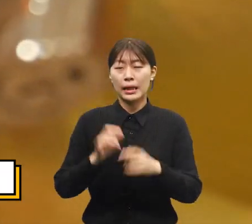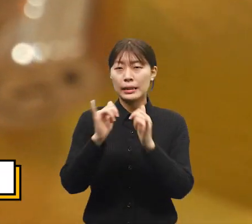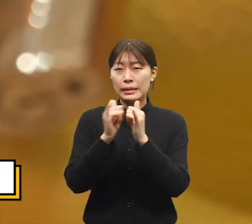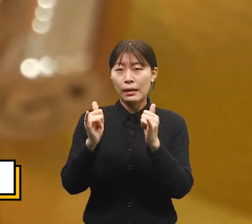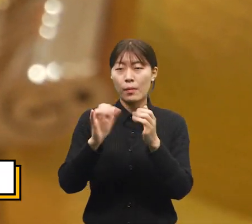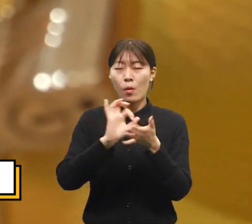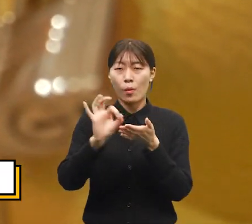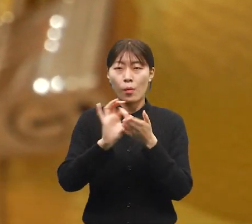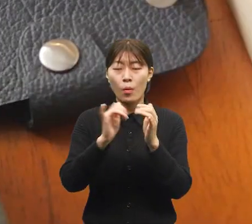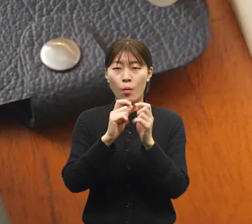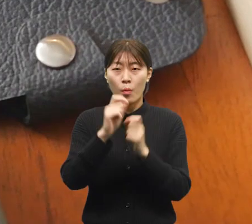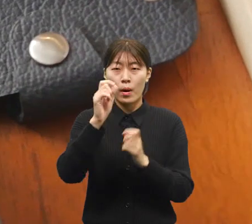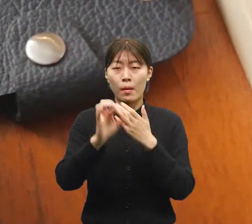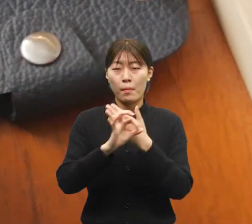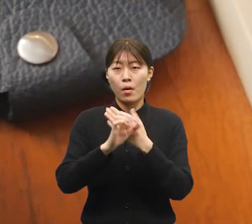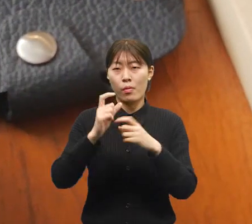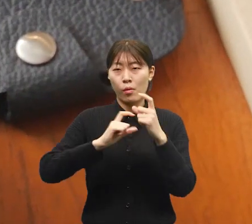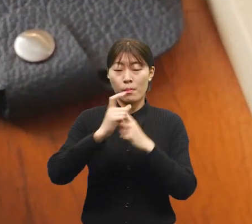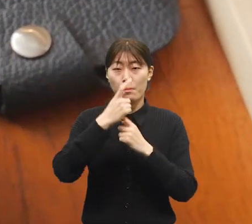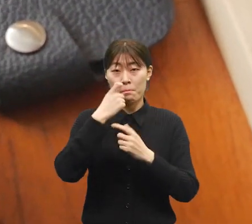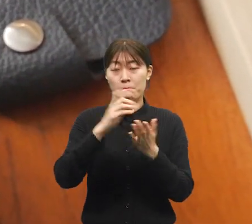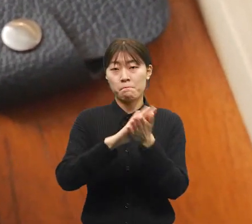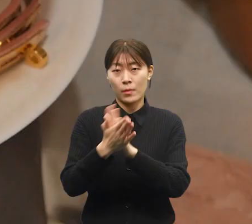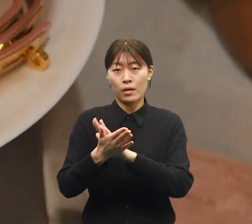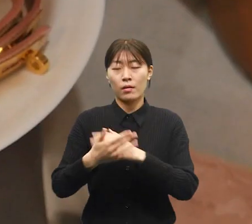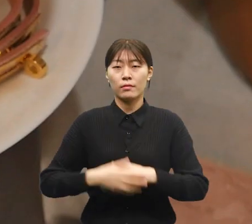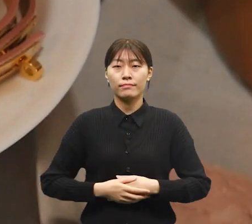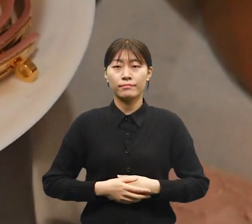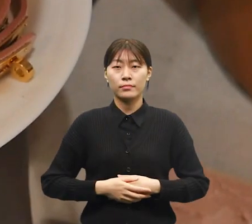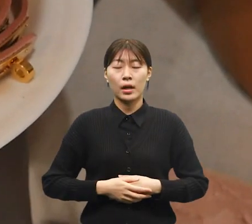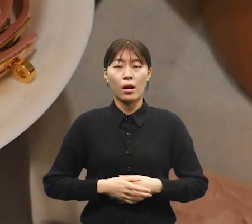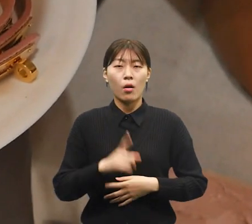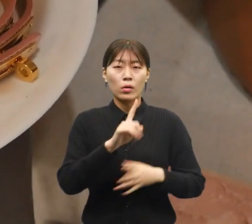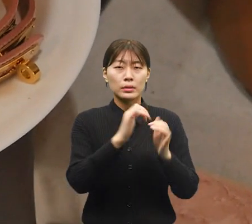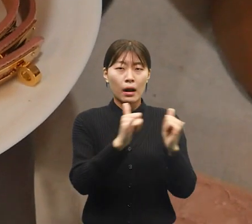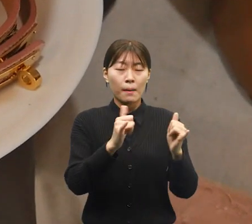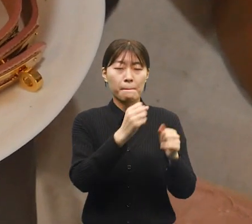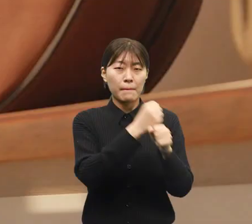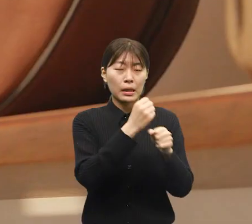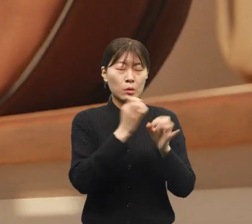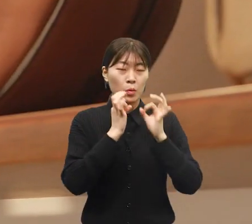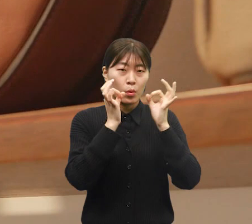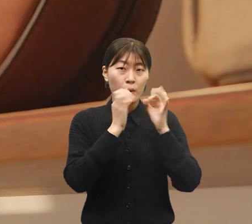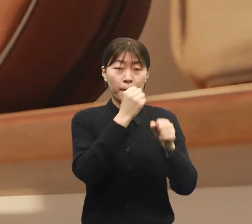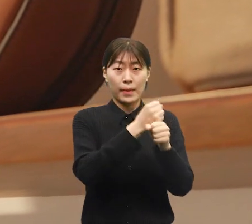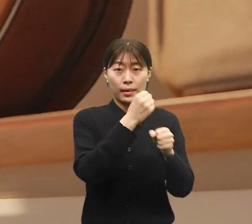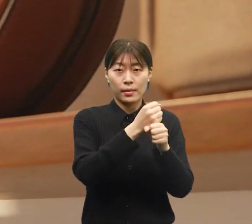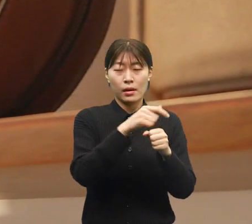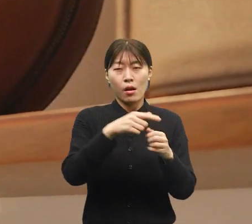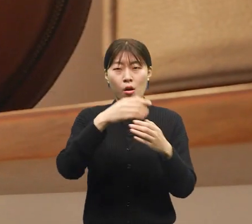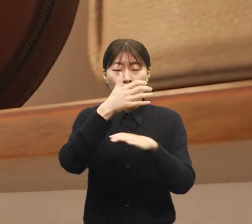길들여져 손때가 묻을수록 깊이가 더해지는데요. 그렇게 누군가의 시간이 쌓여 비로소